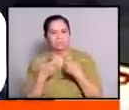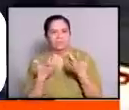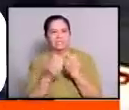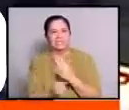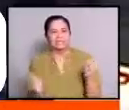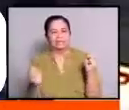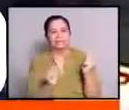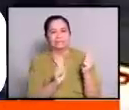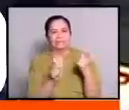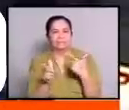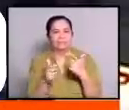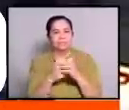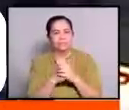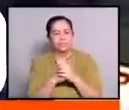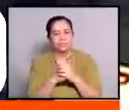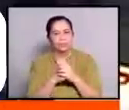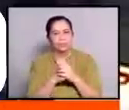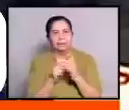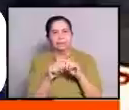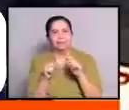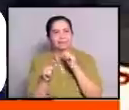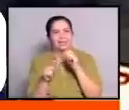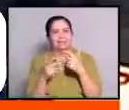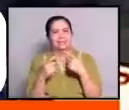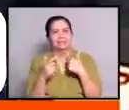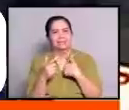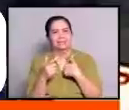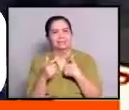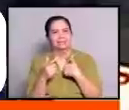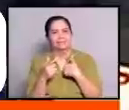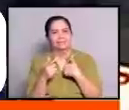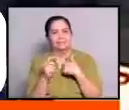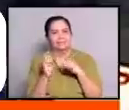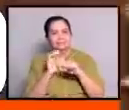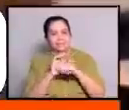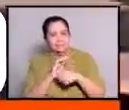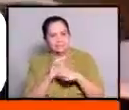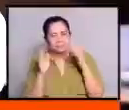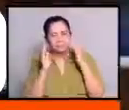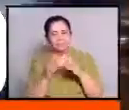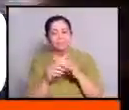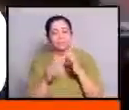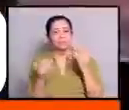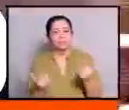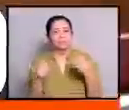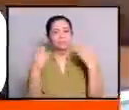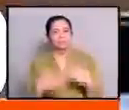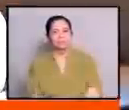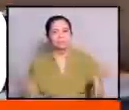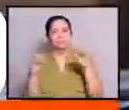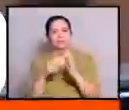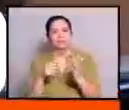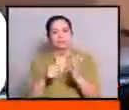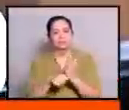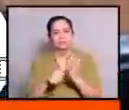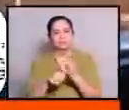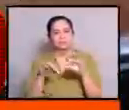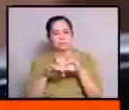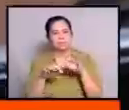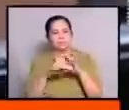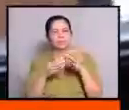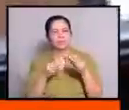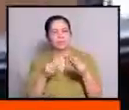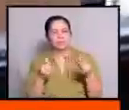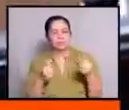saved everybody. Kaya lang, hindi naman ako ang nag-insiste. At ngayong tapos na ang eleksyon, posible daw na maghilom